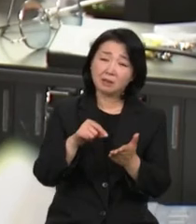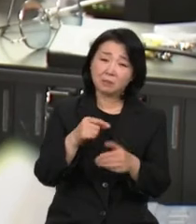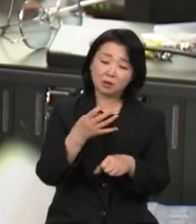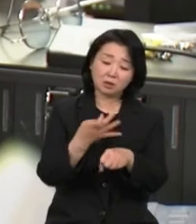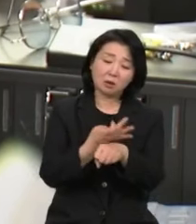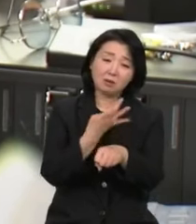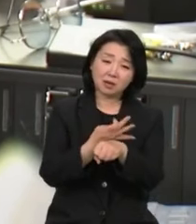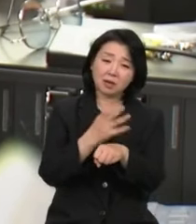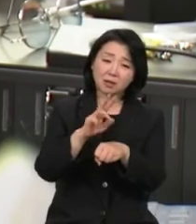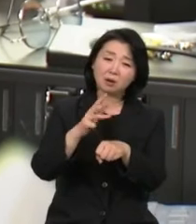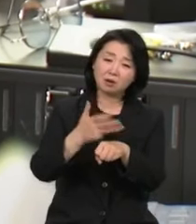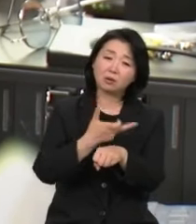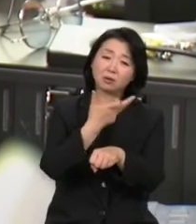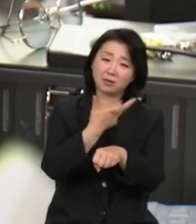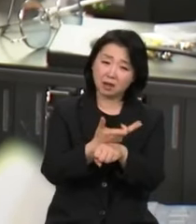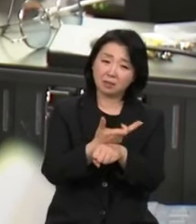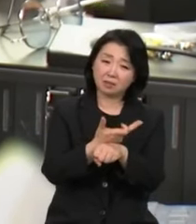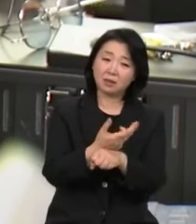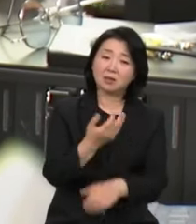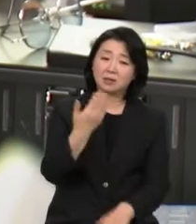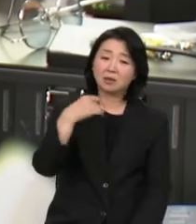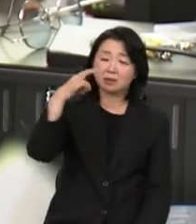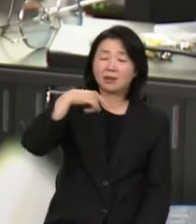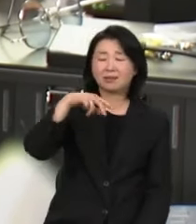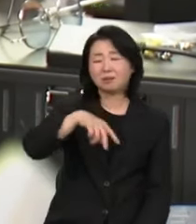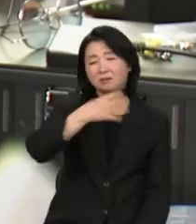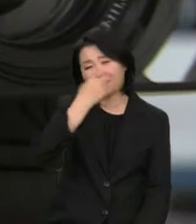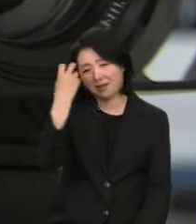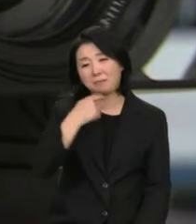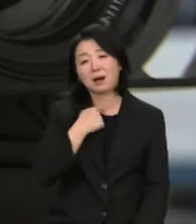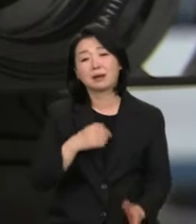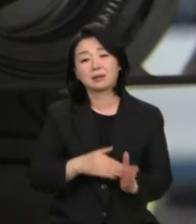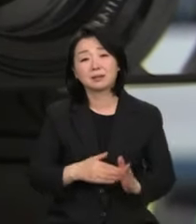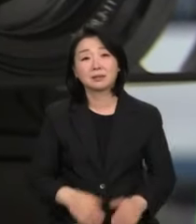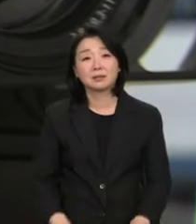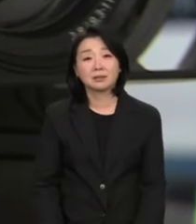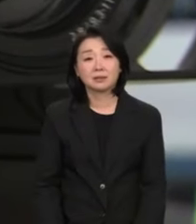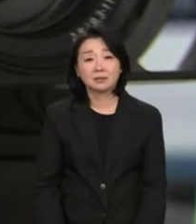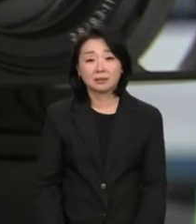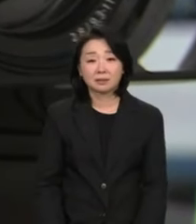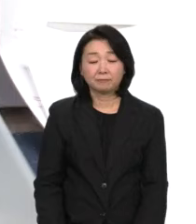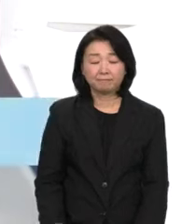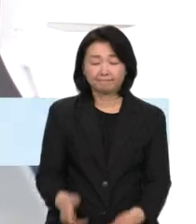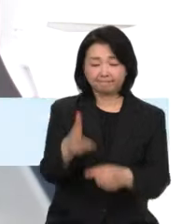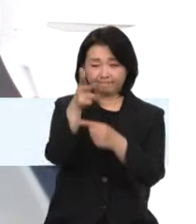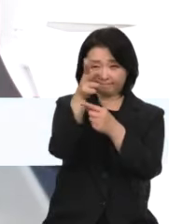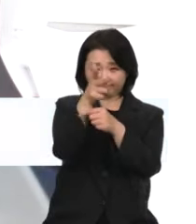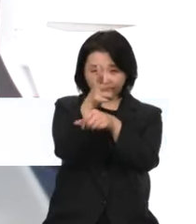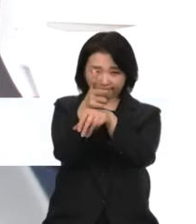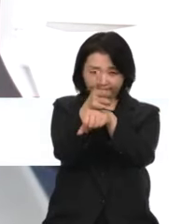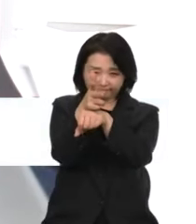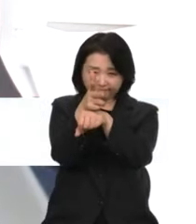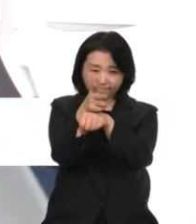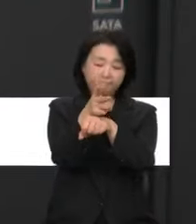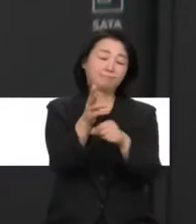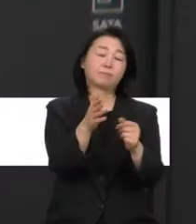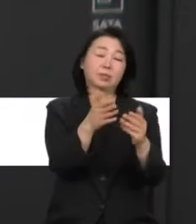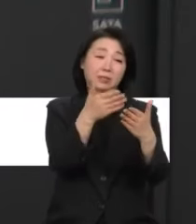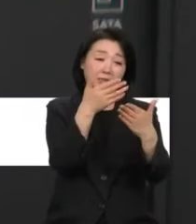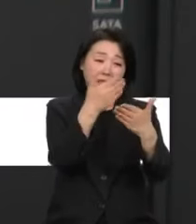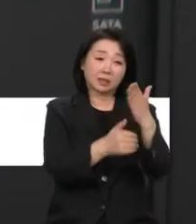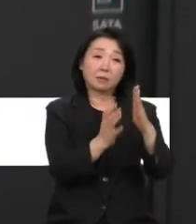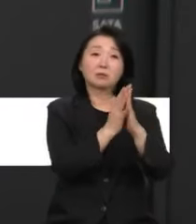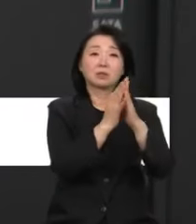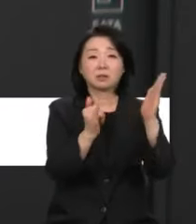14시간에서 18시간? 예전에는 그냥 여기서 자기도 하고. 그렇게 작은 카메라 안에 유족들의